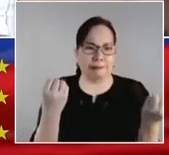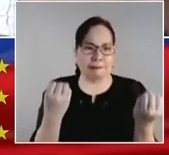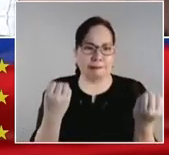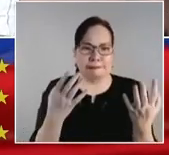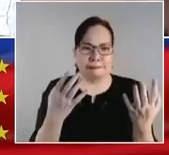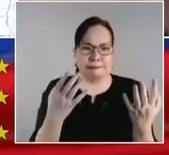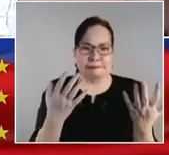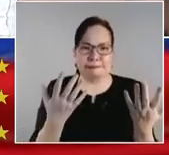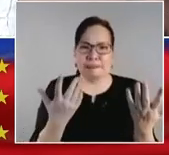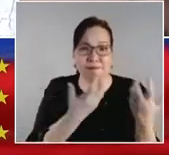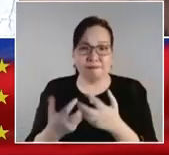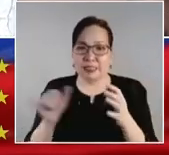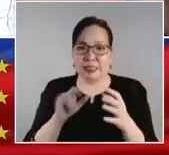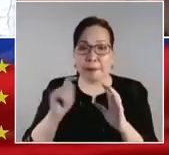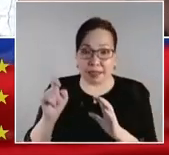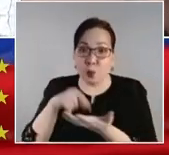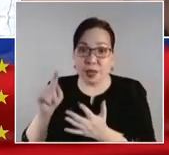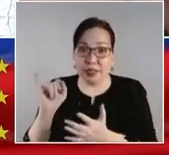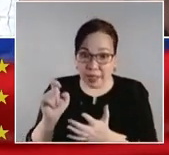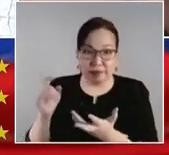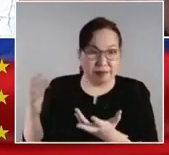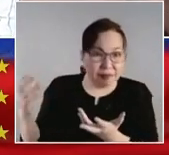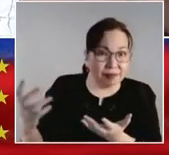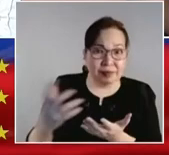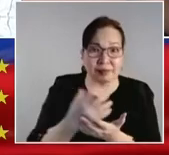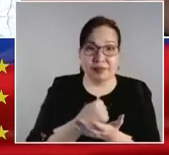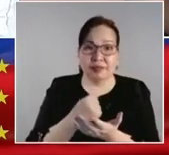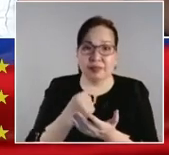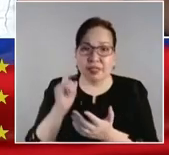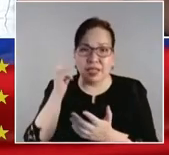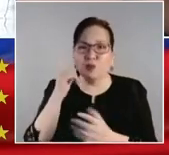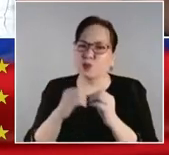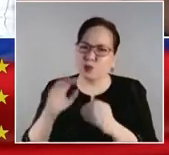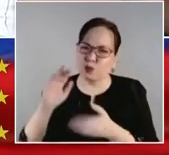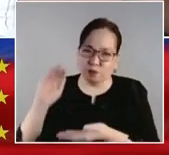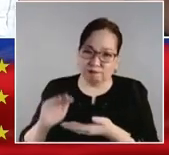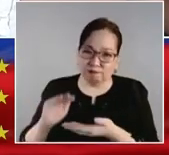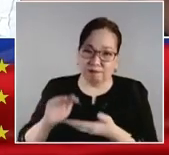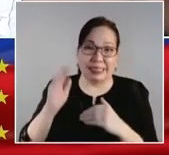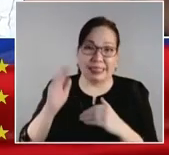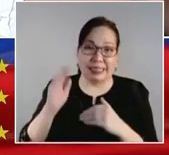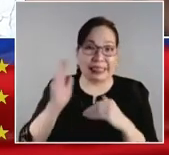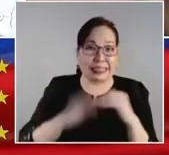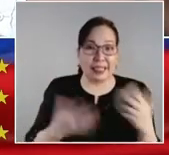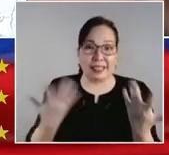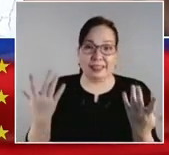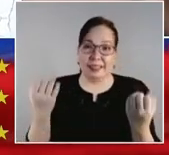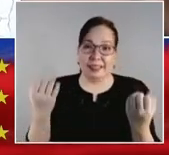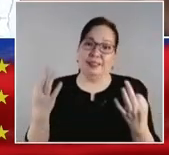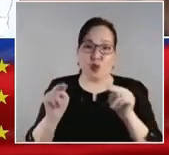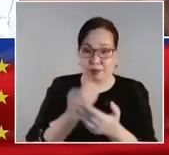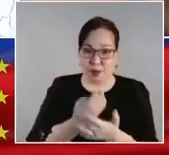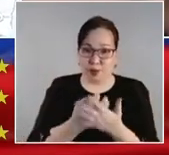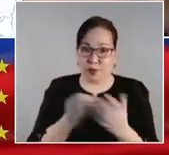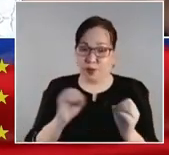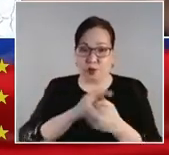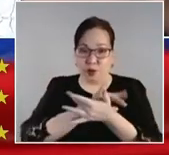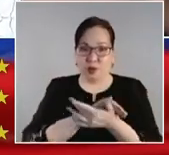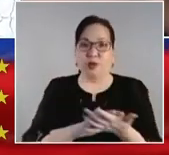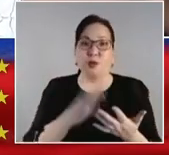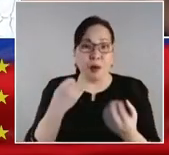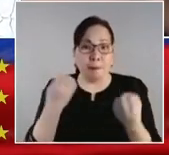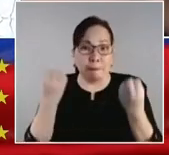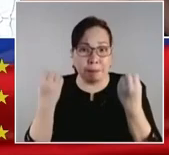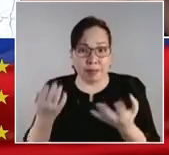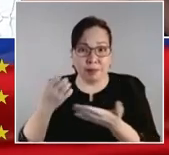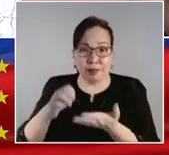ng gobyerno, ay mas mababa. At mas malaki naman ang ating mga gastusin. No?